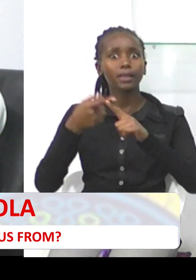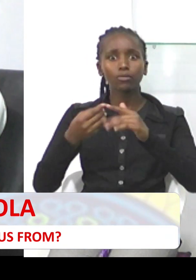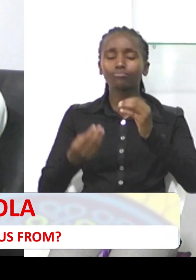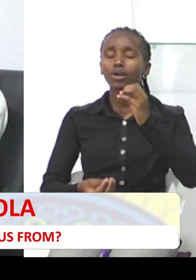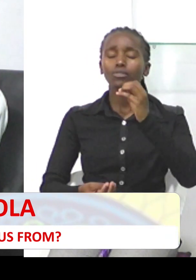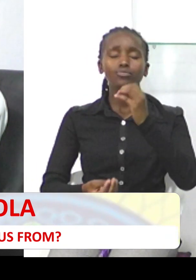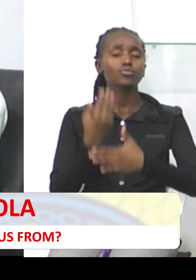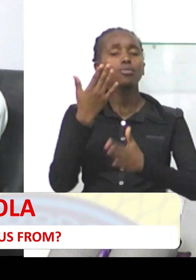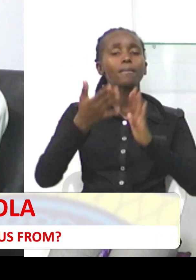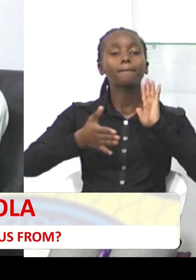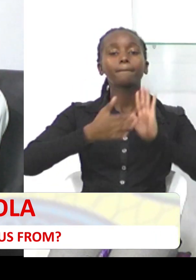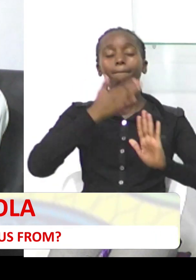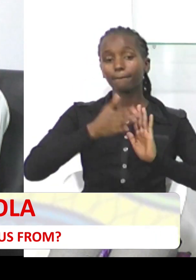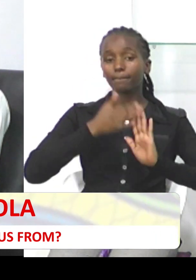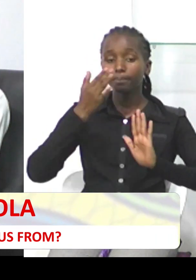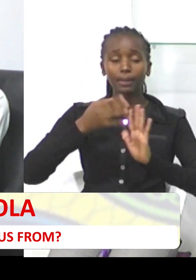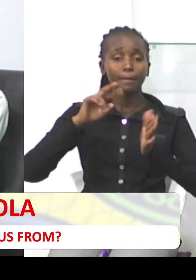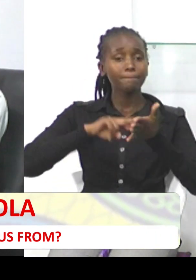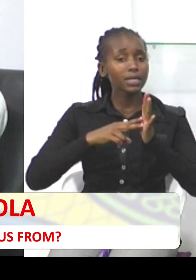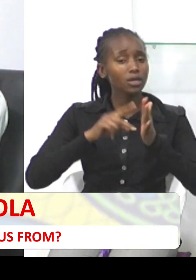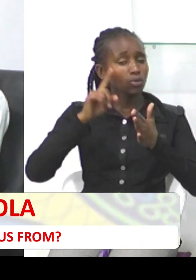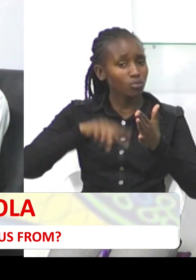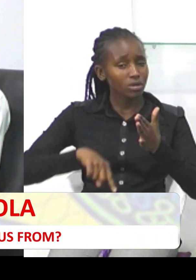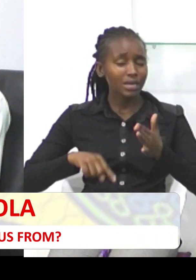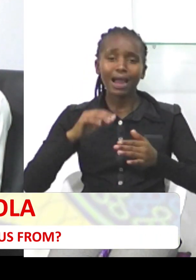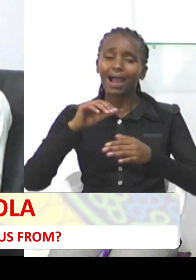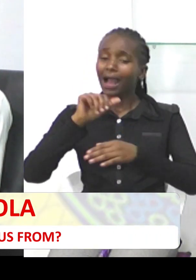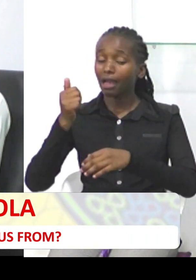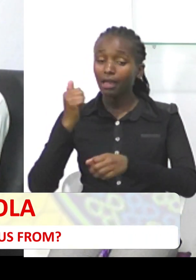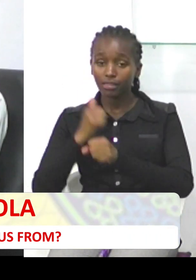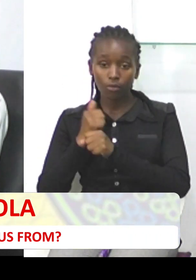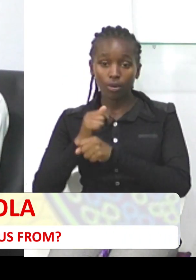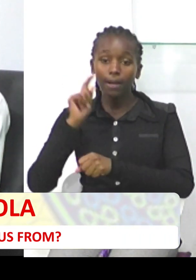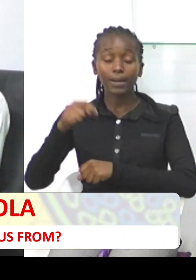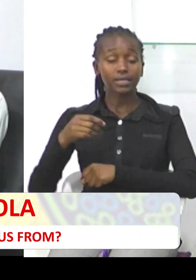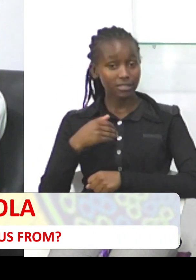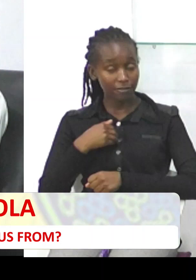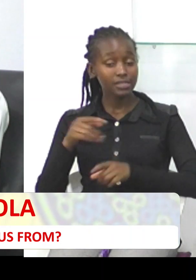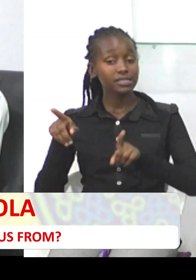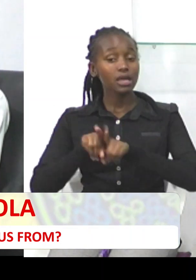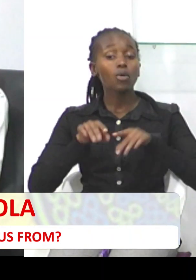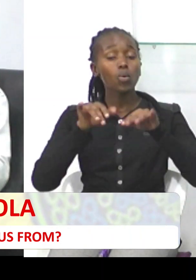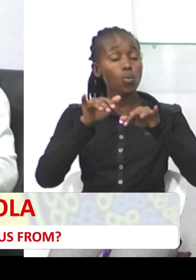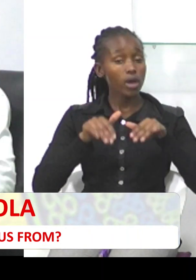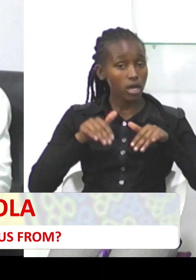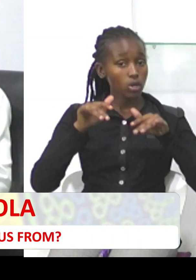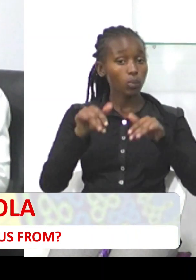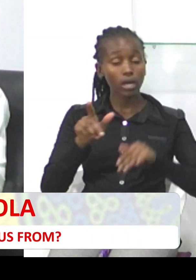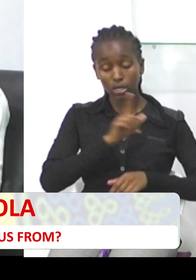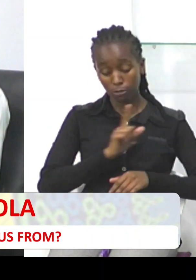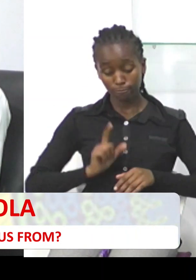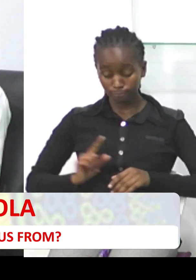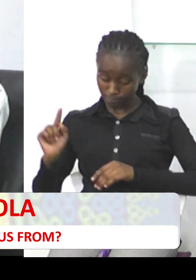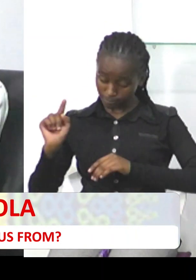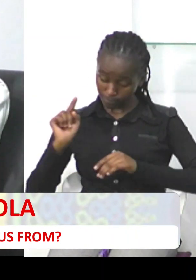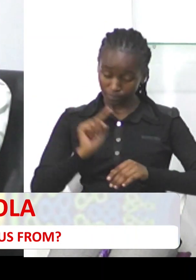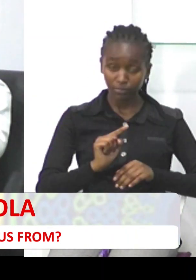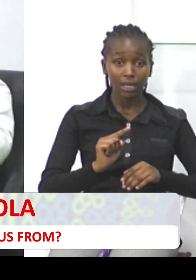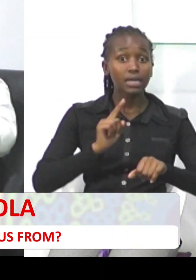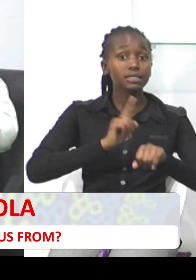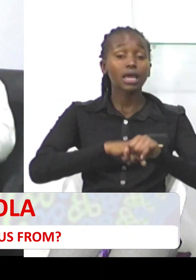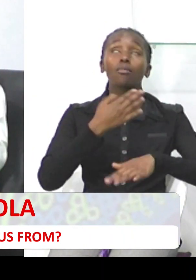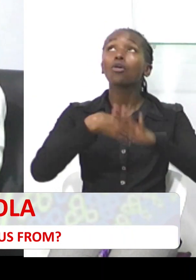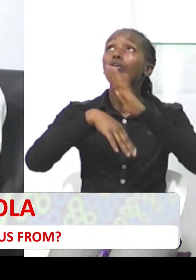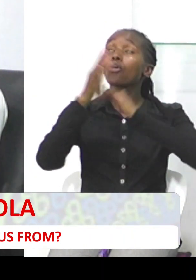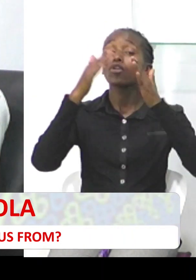something with your life as you wait on the Lord. Na siku moja, Mungu anafungua mlango, hata si mlango,